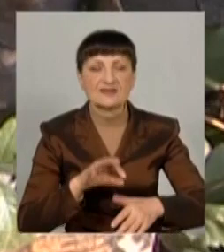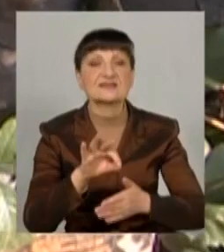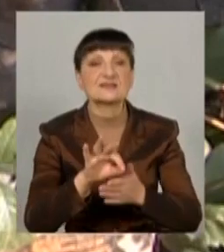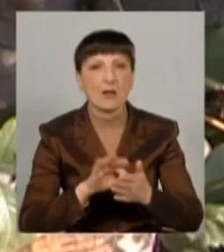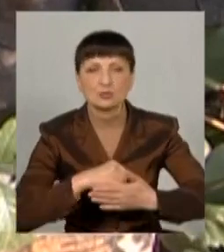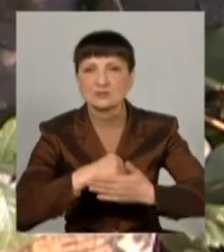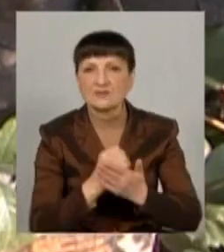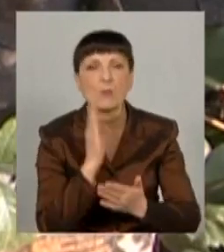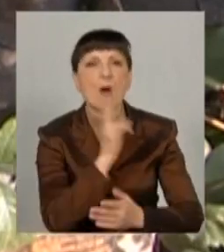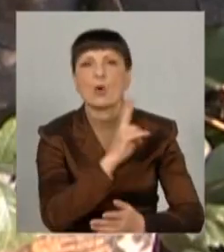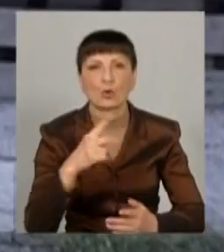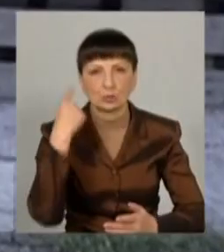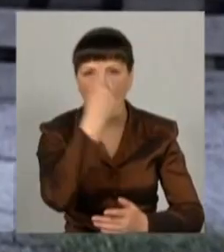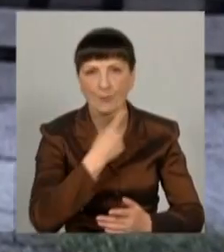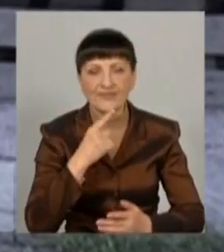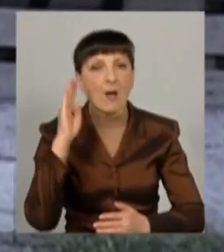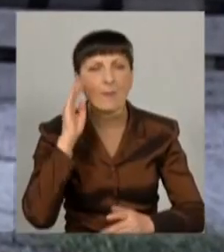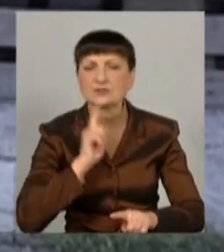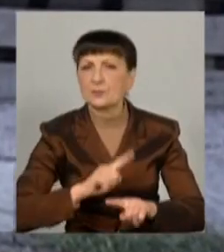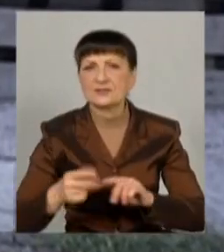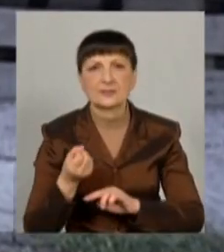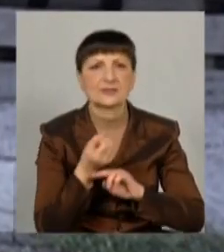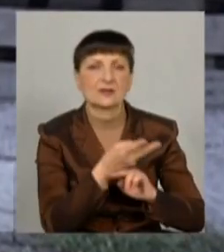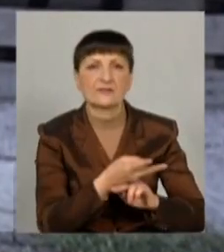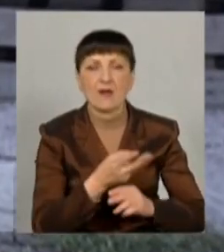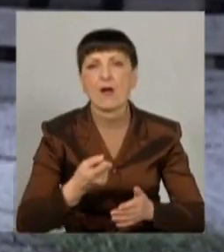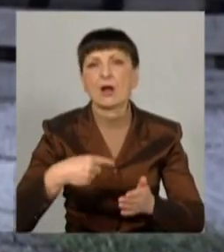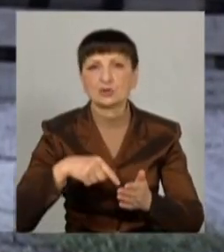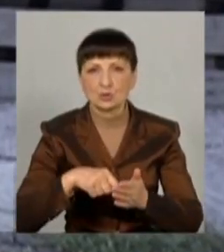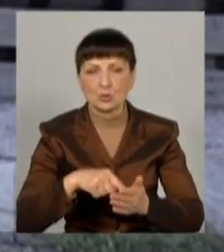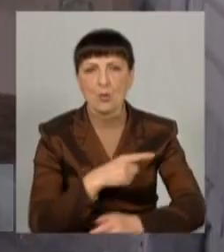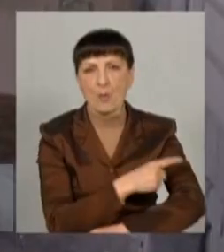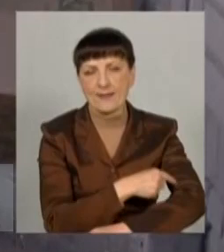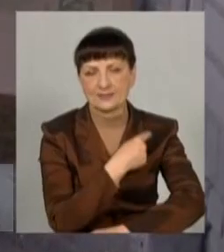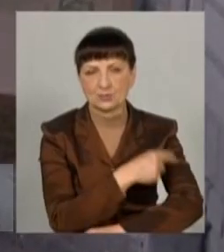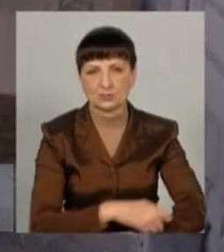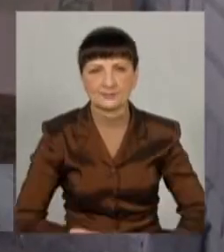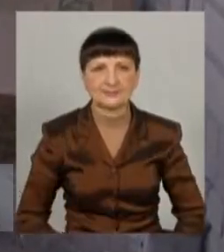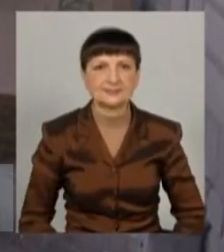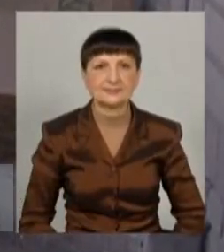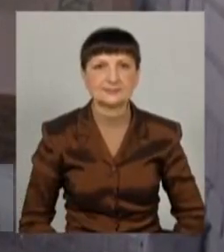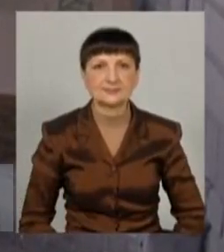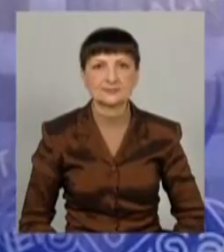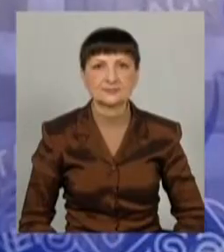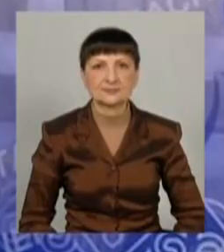сразу установили мать ребенка. Мальчика экстренно госпитализировали в городскую многопрофильную больницу.